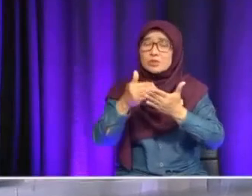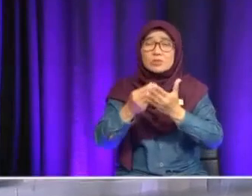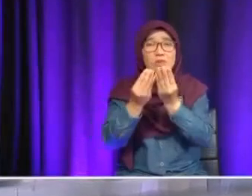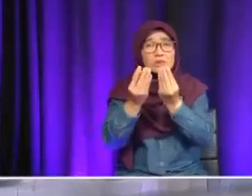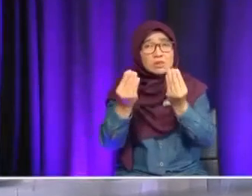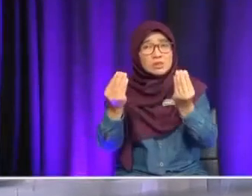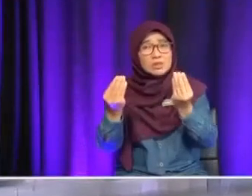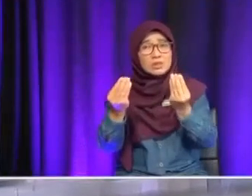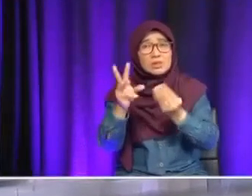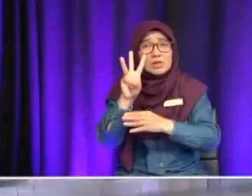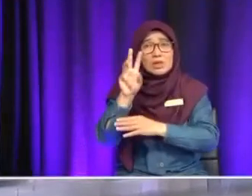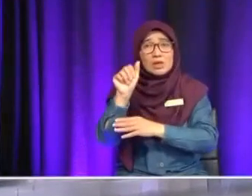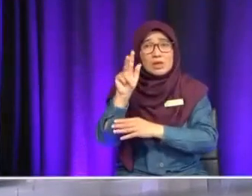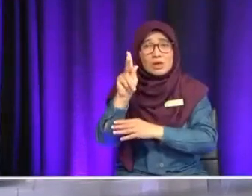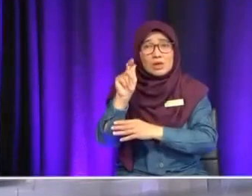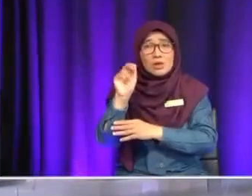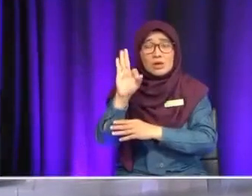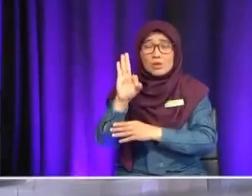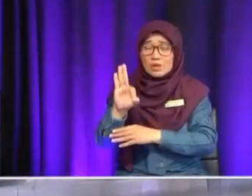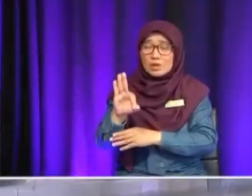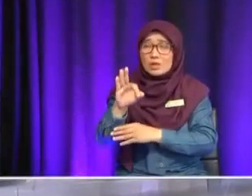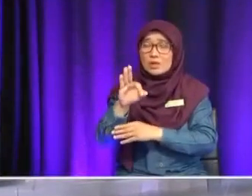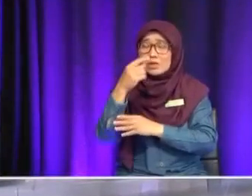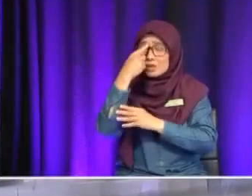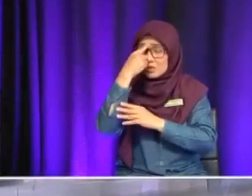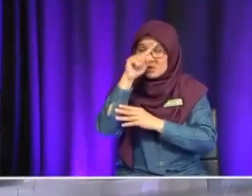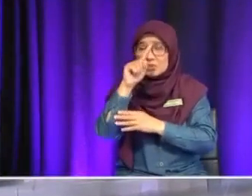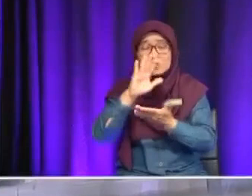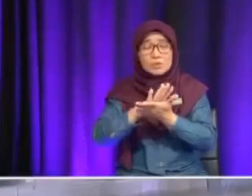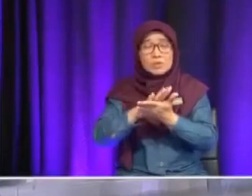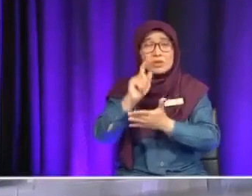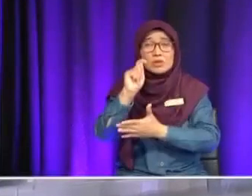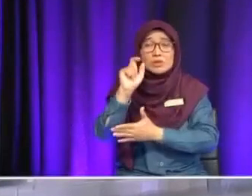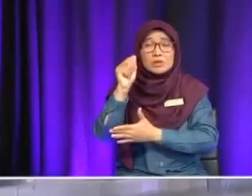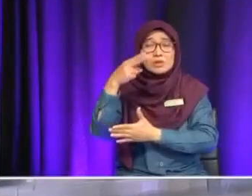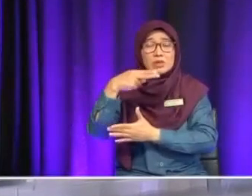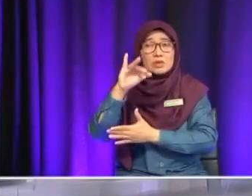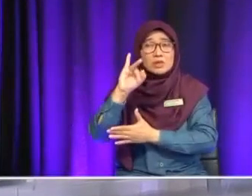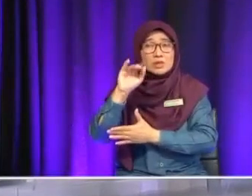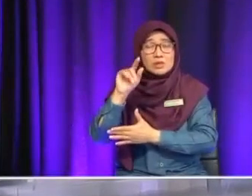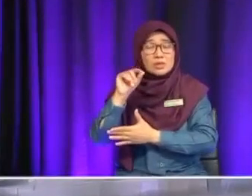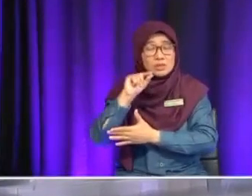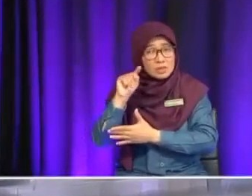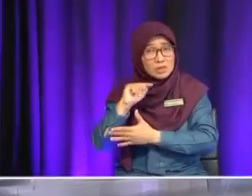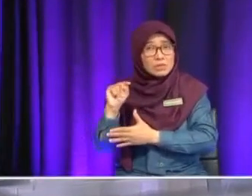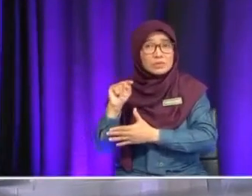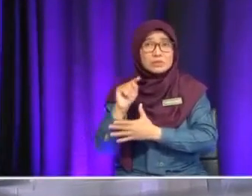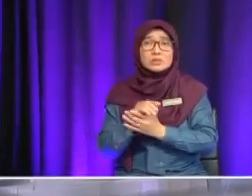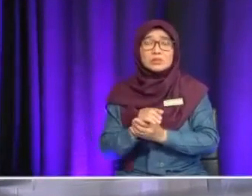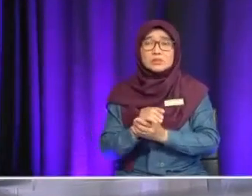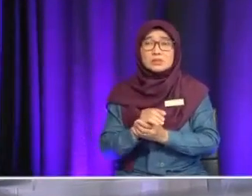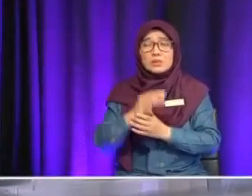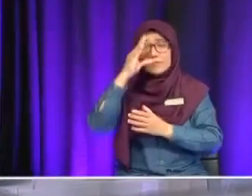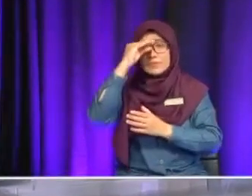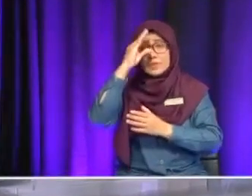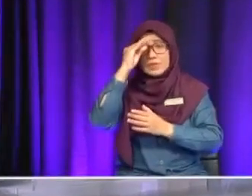pembangunan pusat tahfiz. Alhamdulillah. Tapi macam mana itu, Kak? Alhamdulillah, abang kita adalah insan yang terpilih, Syafiqah.